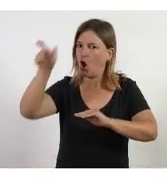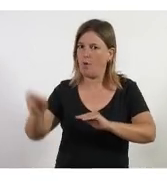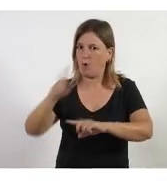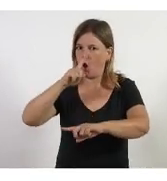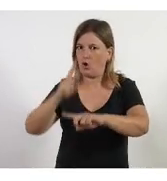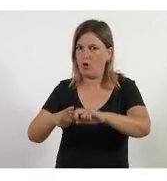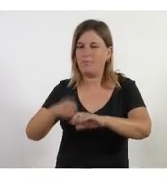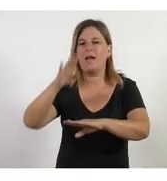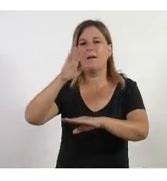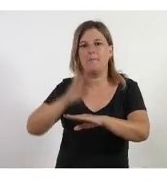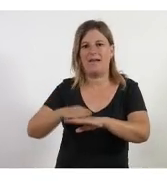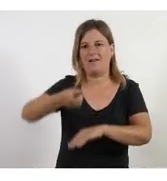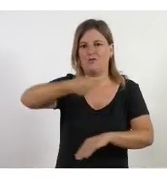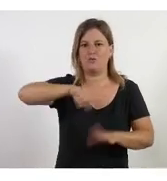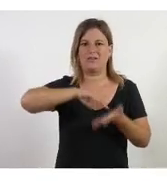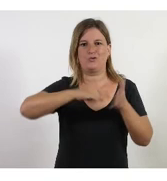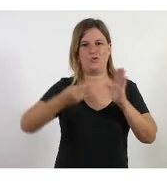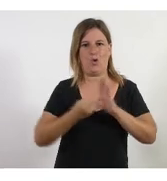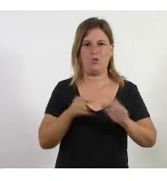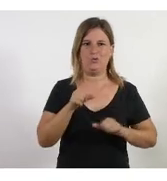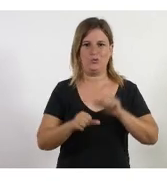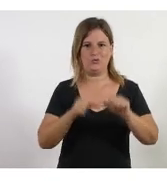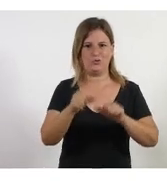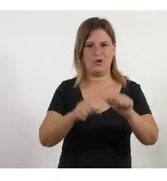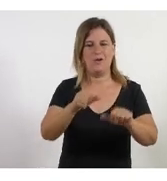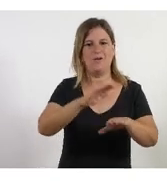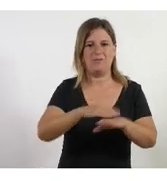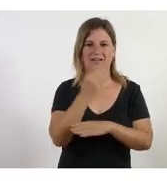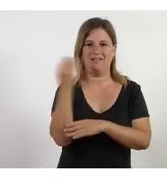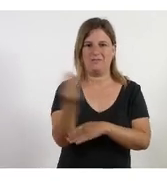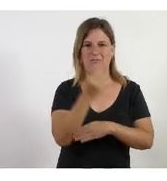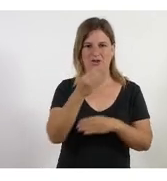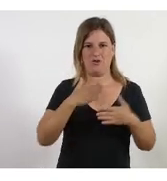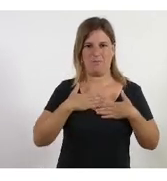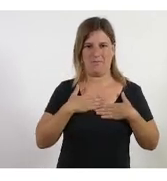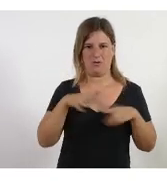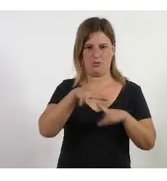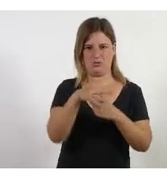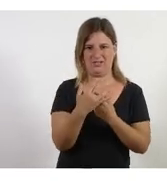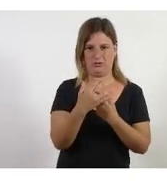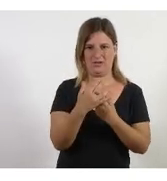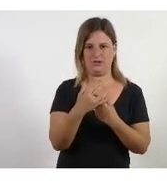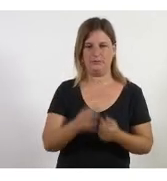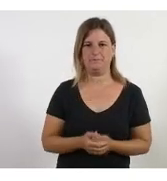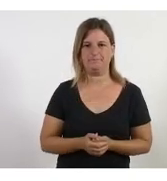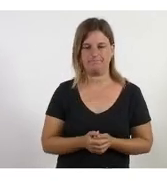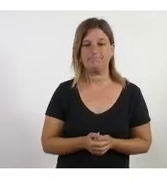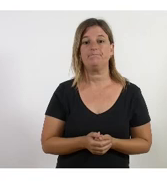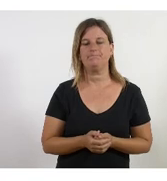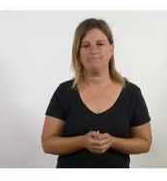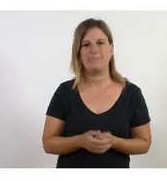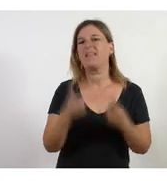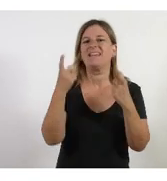solució per caminar envers la millora de la meva situació actual.